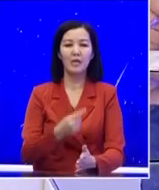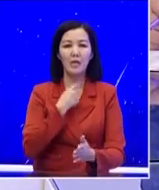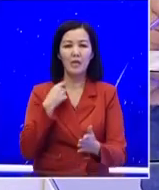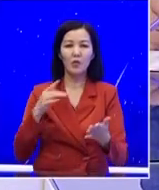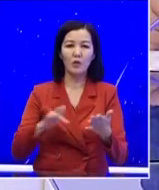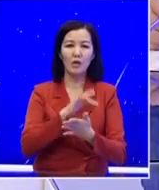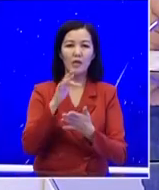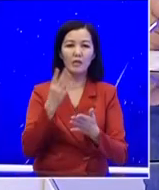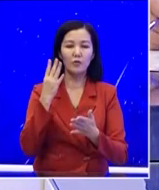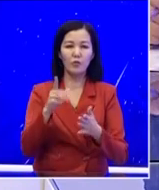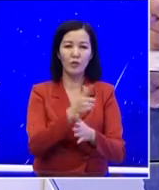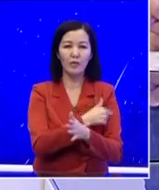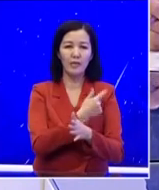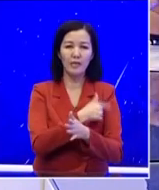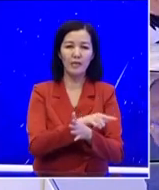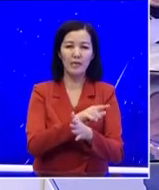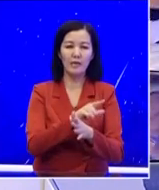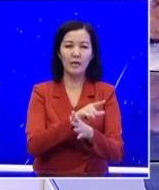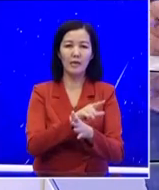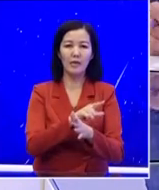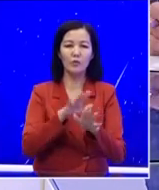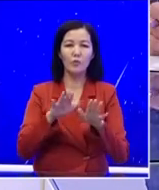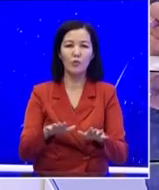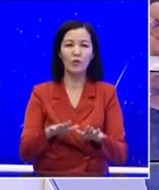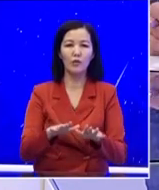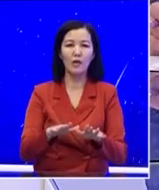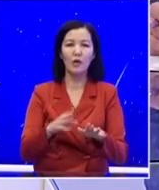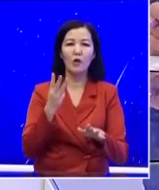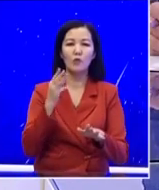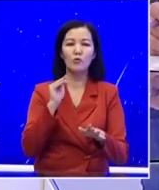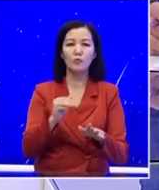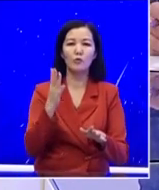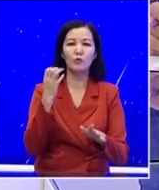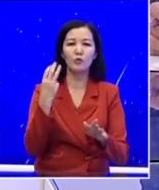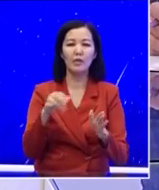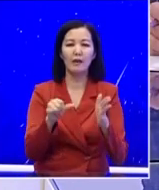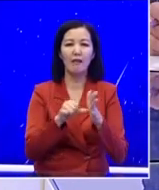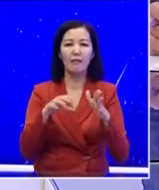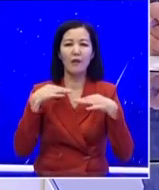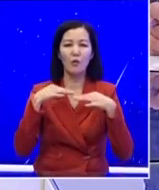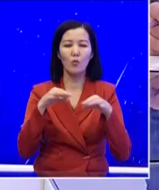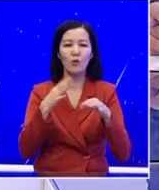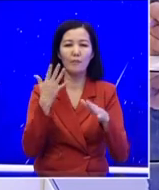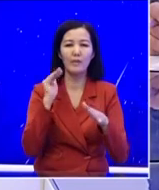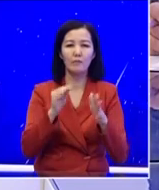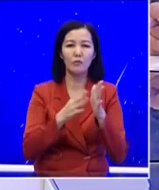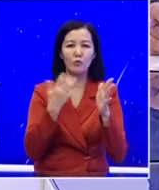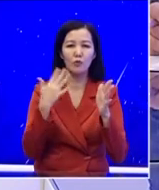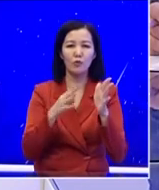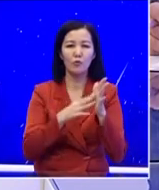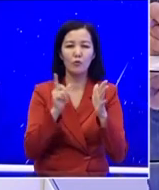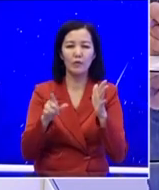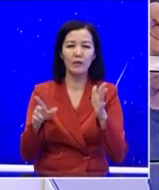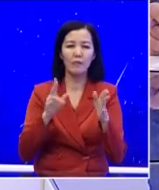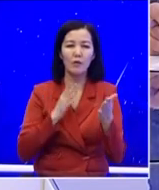Талдықорған қаласындағы 4 санитарлық бекеттен соңғы тәулікте 3346 көлік пен 5959 адам